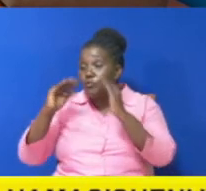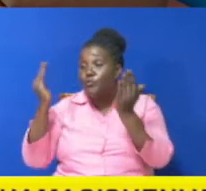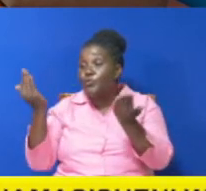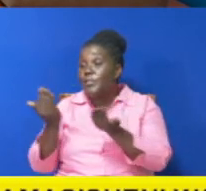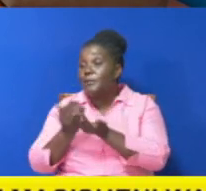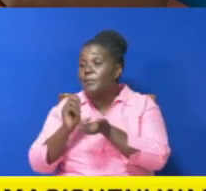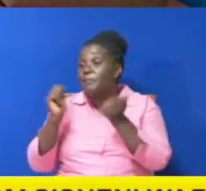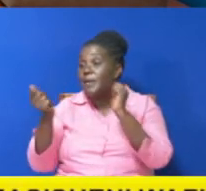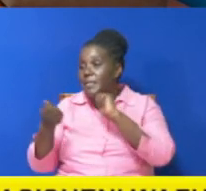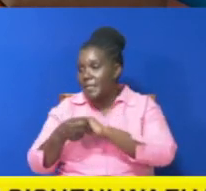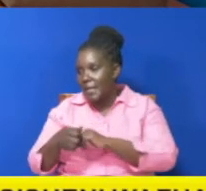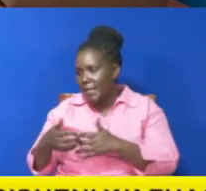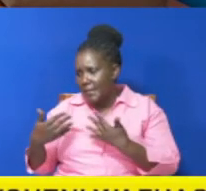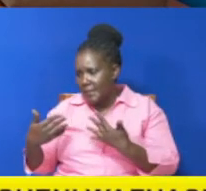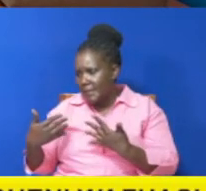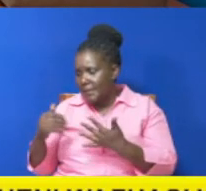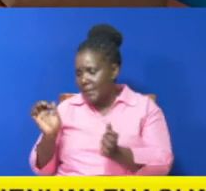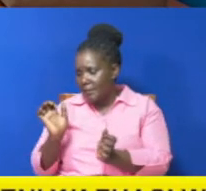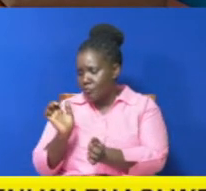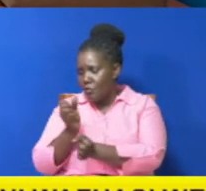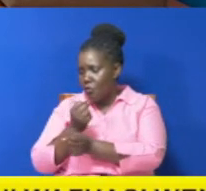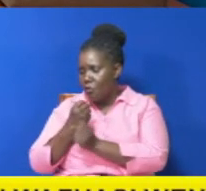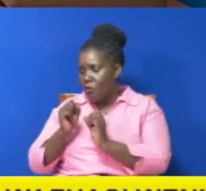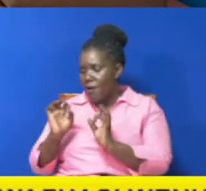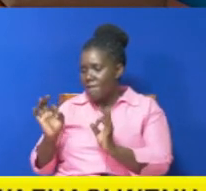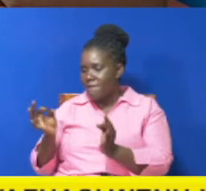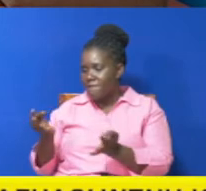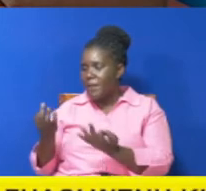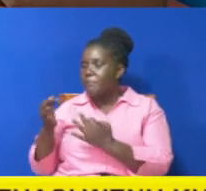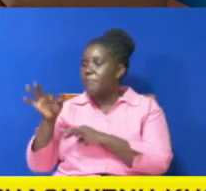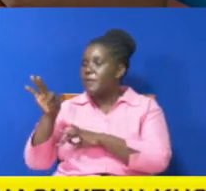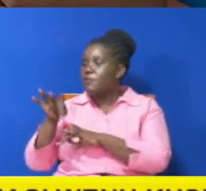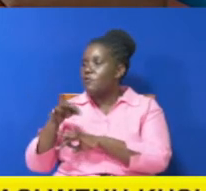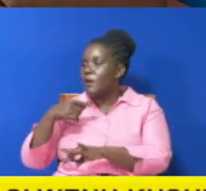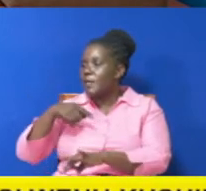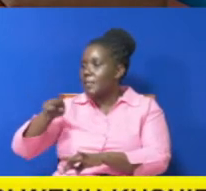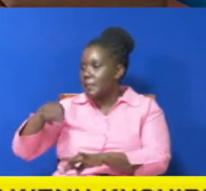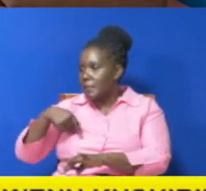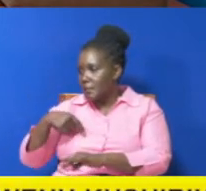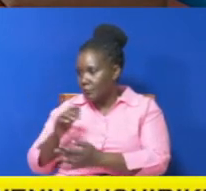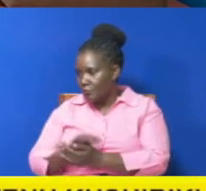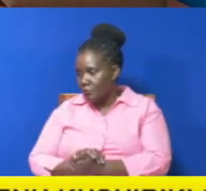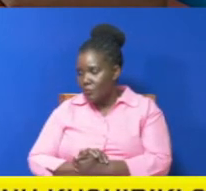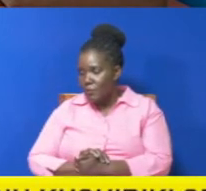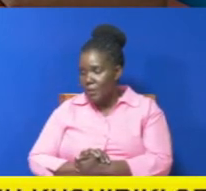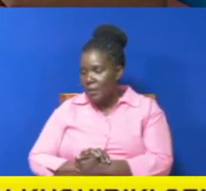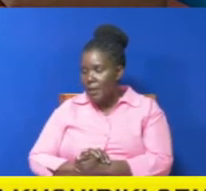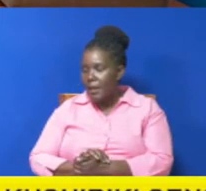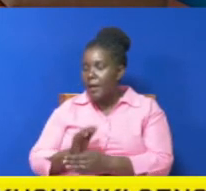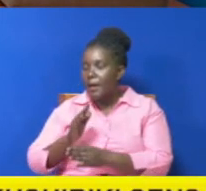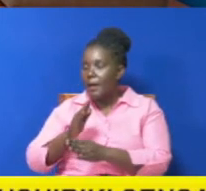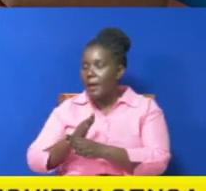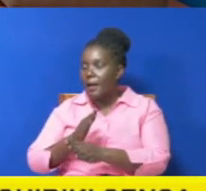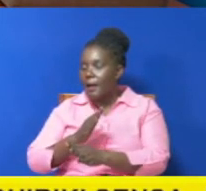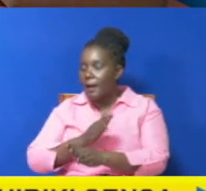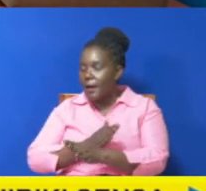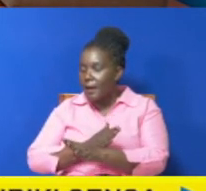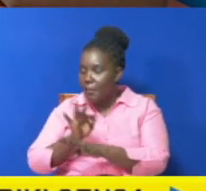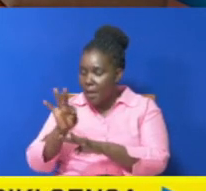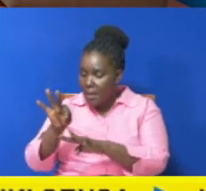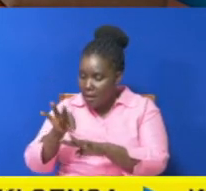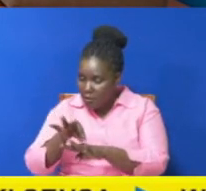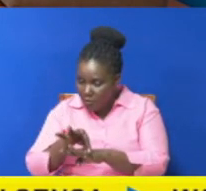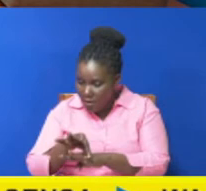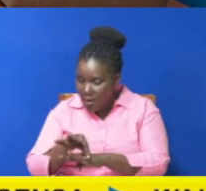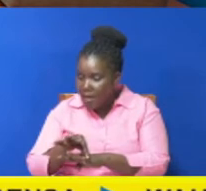tunatakiwa tuzinusuru ndoa zetu kwa kutumia njia gani kabla kujiingiza huko katika talaka? Katika ndoa, ili